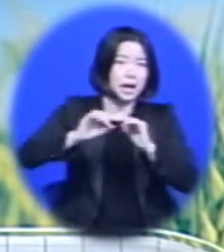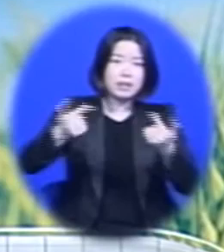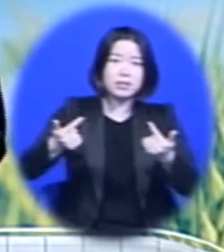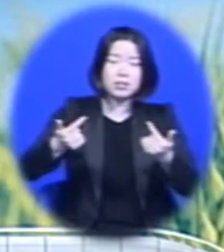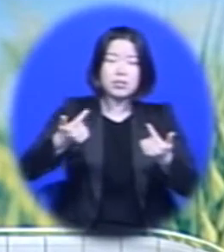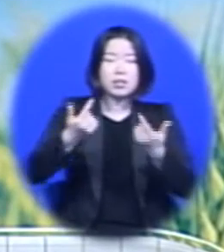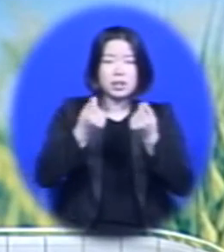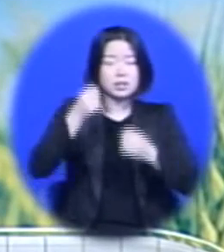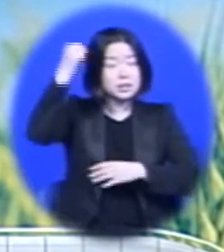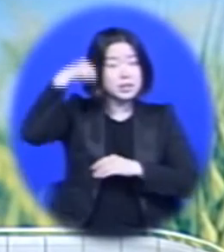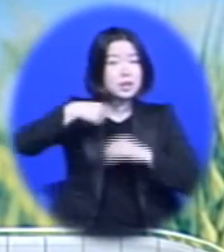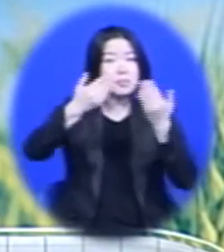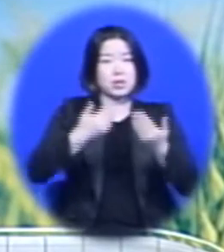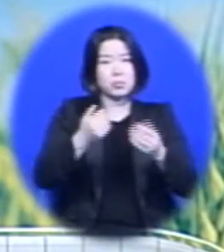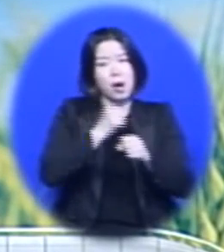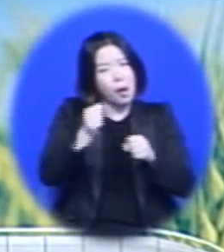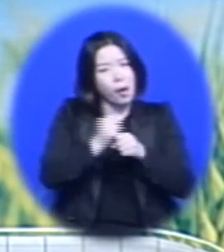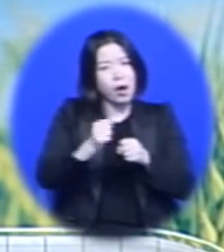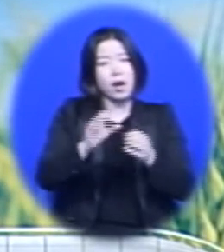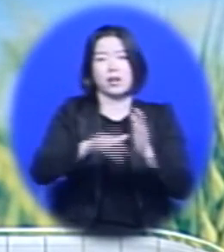느낌을 받으면서 당황해합니다.